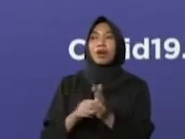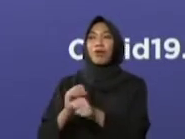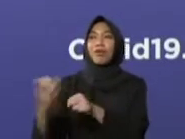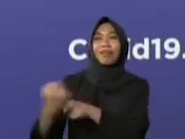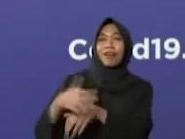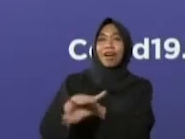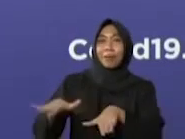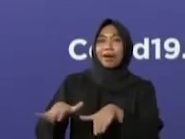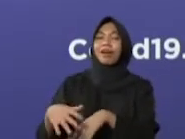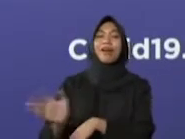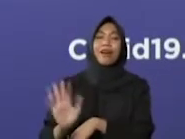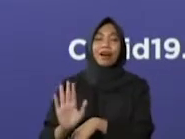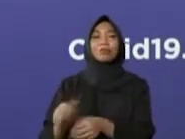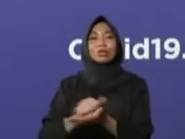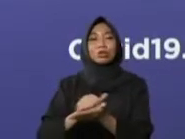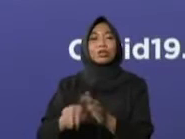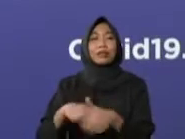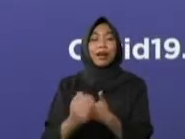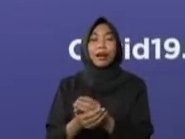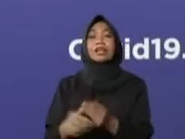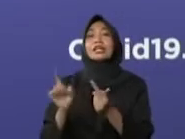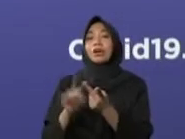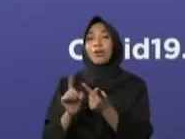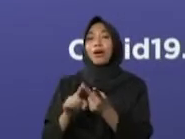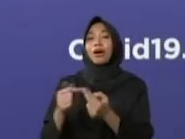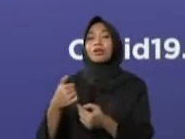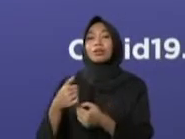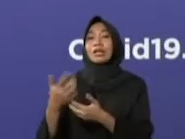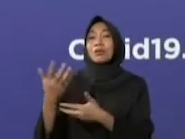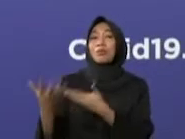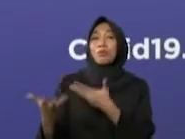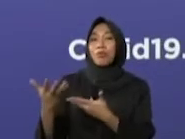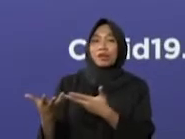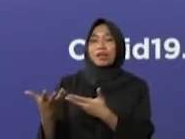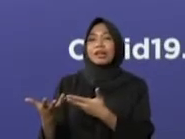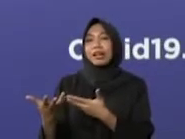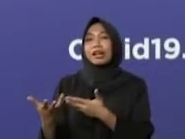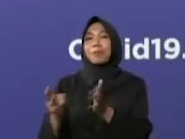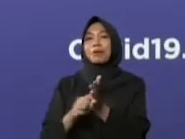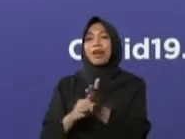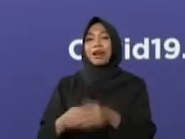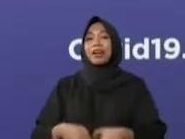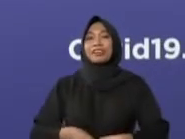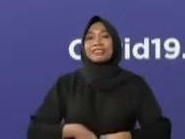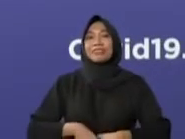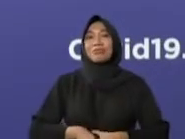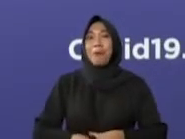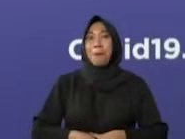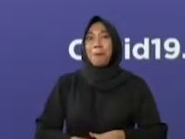dari copied kebiasaan mencuci tangan juga bisa melindungi kita dari kemungkinan infeksi saluran pencernaan